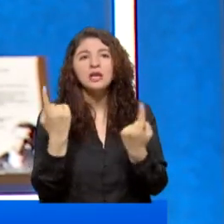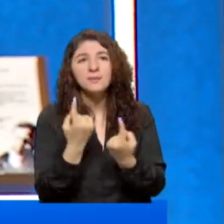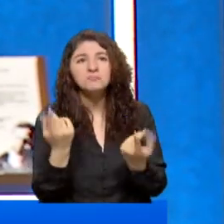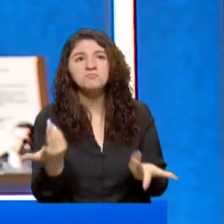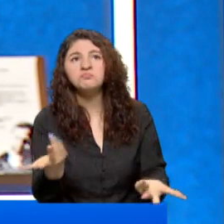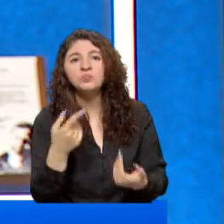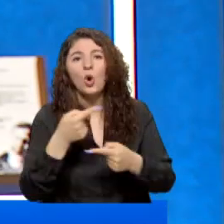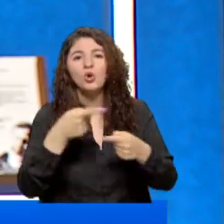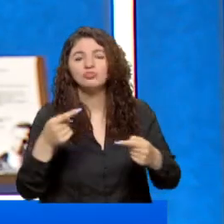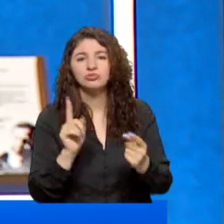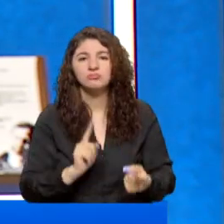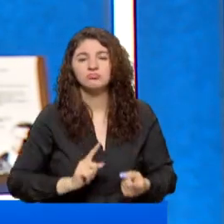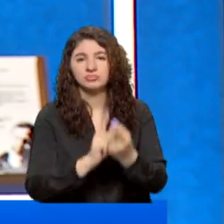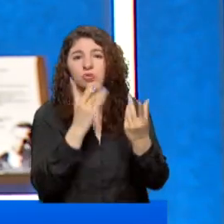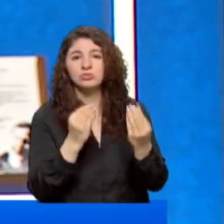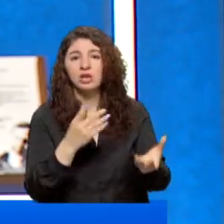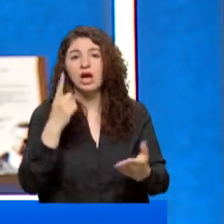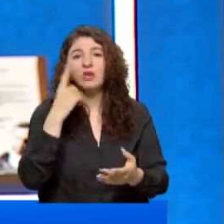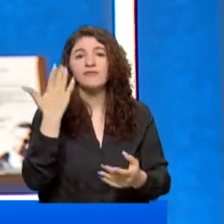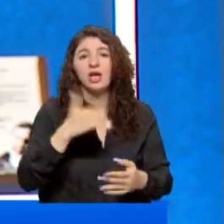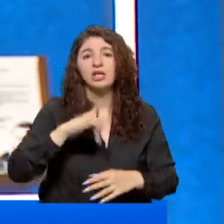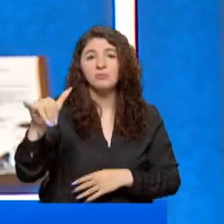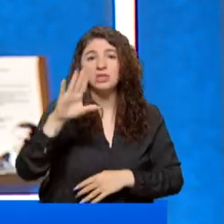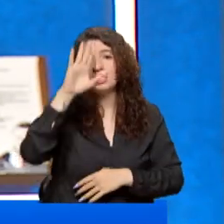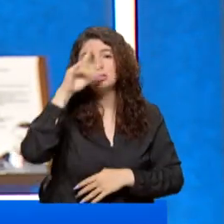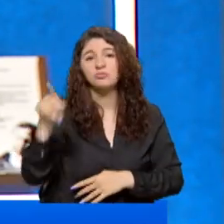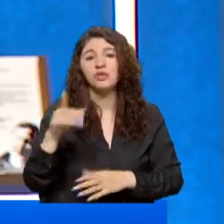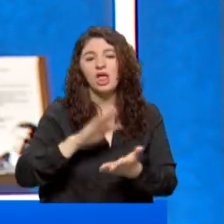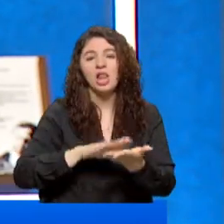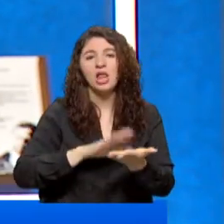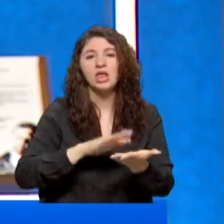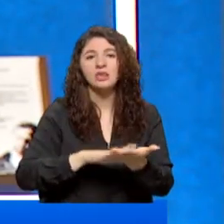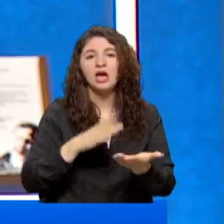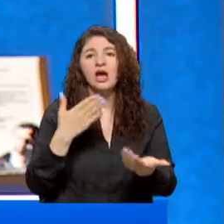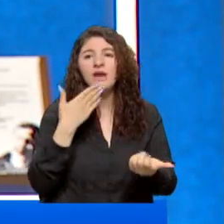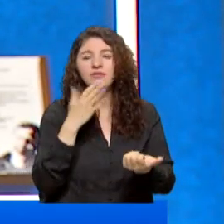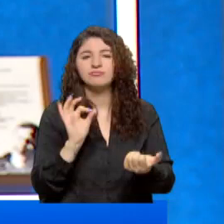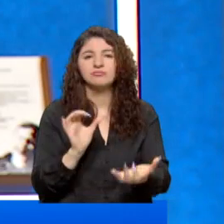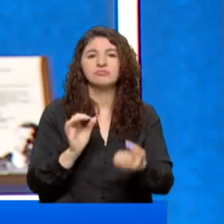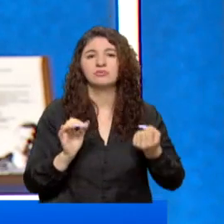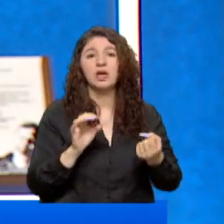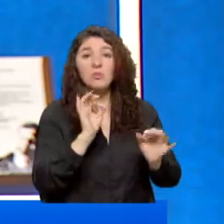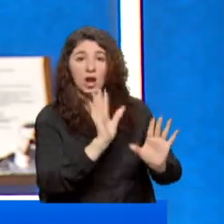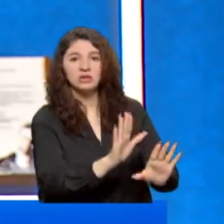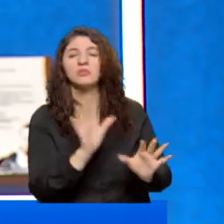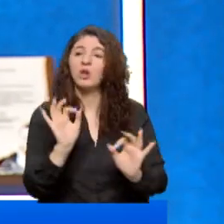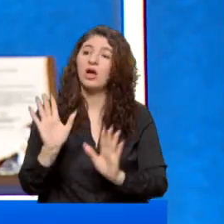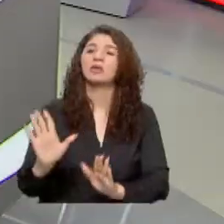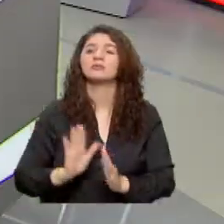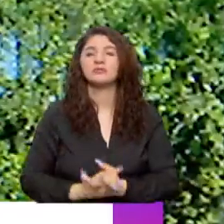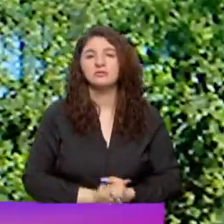bir olumsuzluk karşısında Atatürk Havalimanı İstanbul elinde Joker bir alan olarak Böyle kalsın Böyle